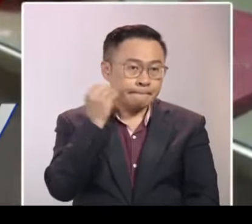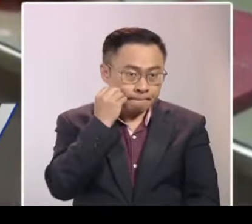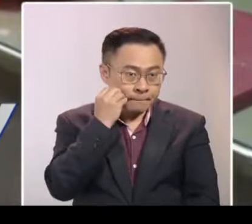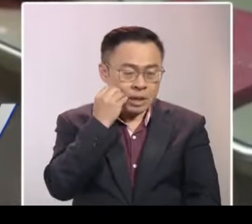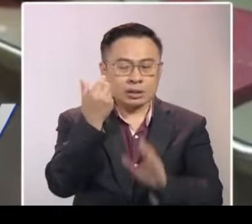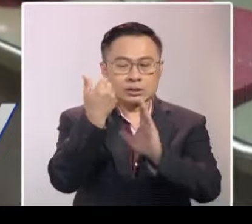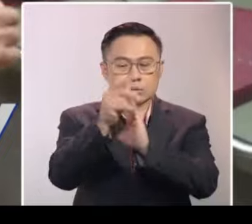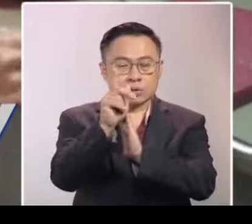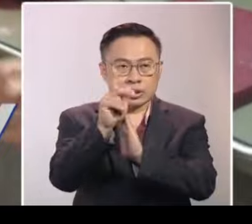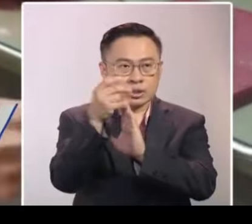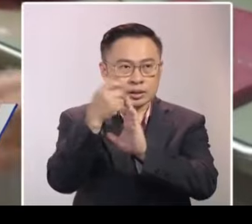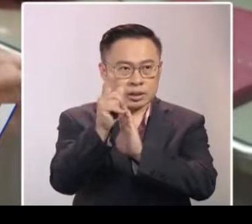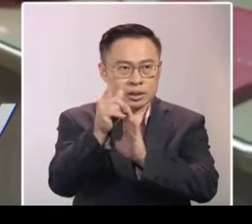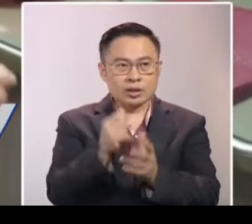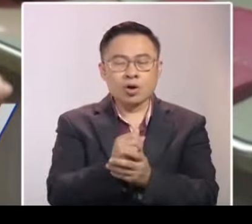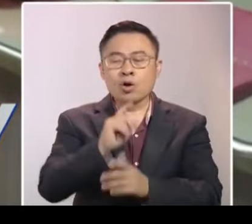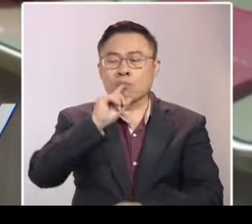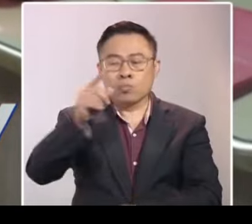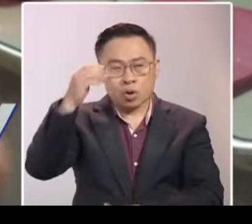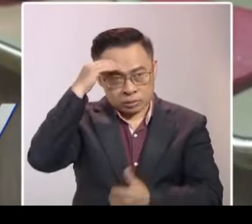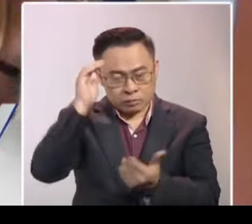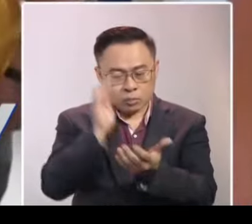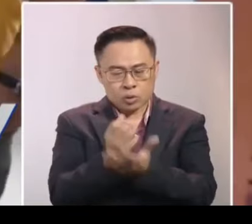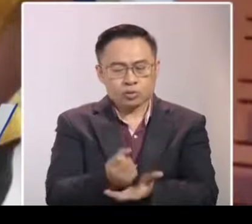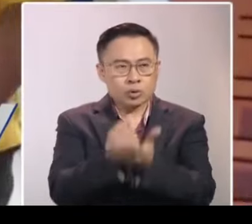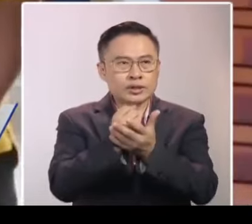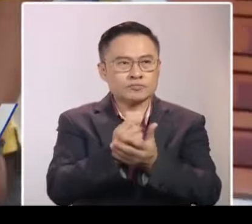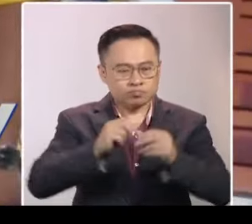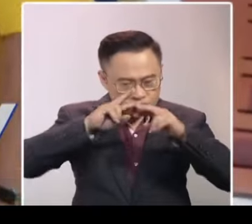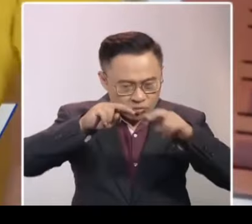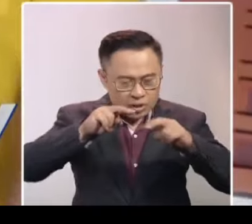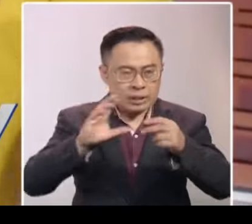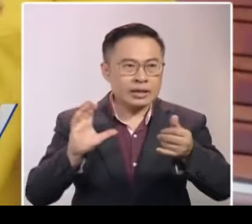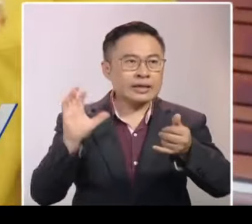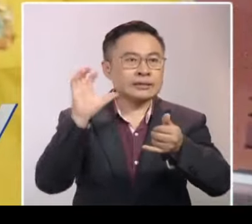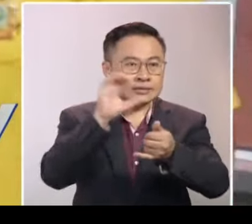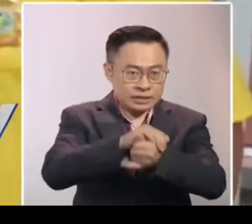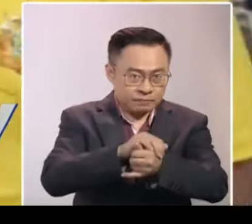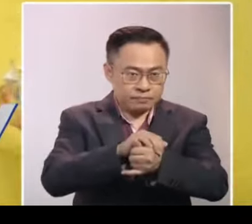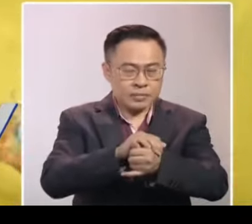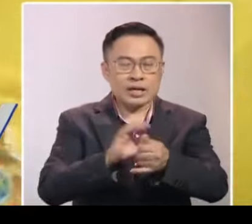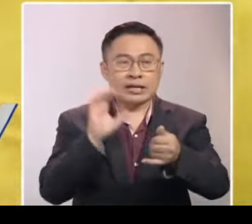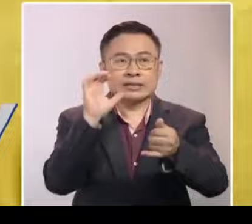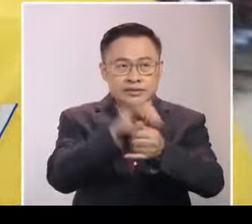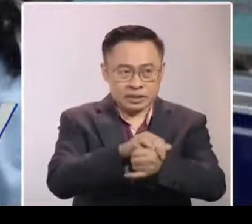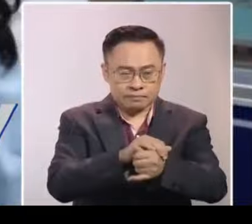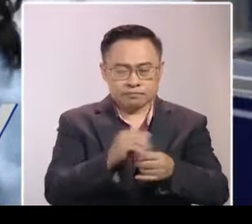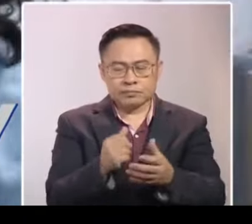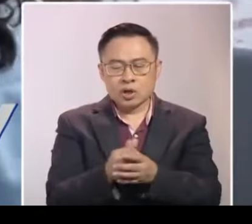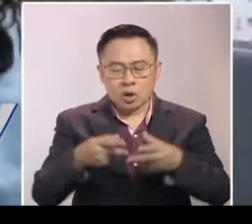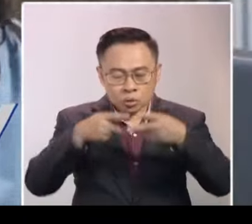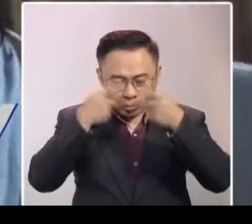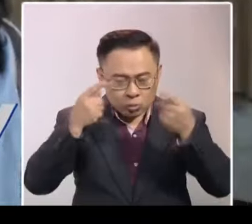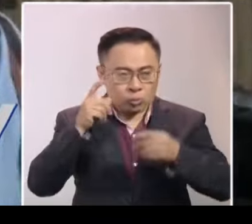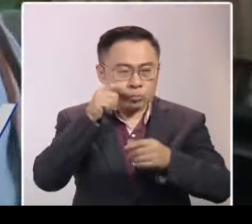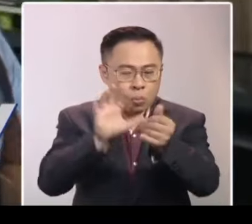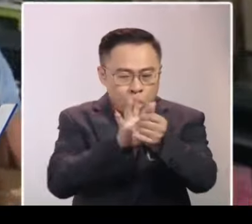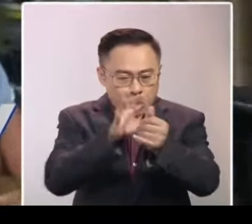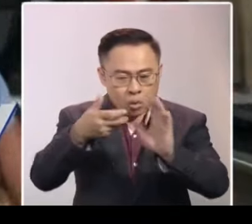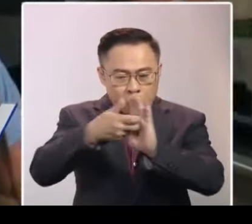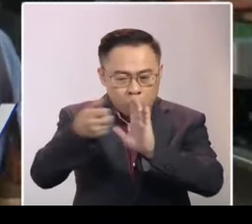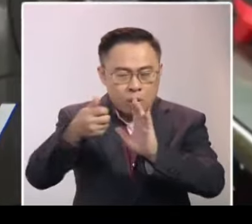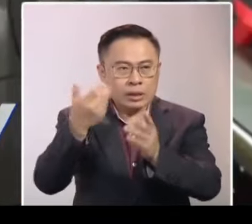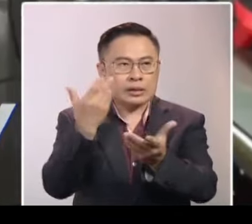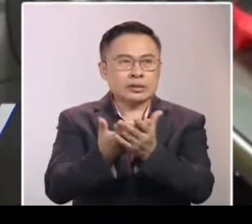ครับบอกว่าพี่ตำรวจขาช่วยจับแก๊งคอเซ็นเตอร์ที่หลอกเงินหนูให้หน่อยได้มั้ยคะเพราะเงินหมื่นที่